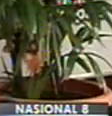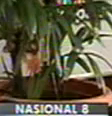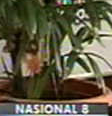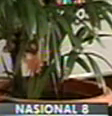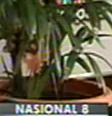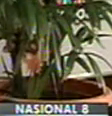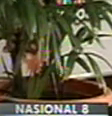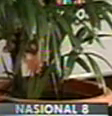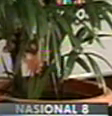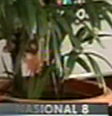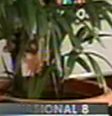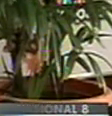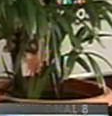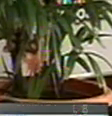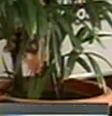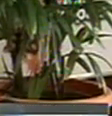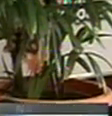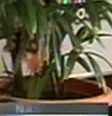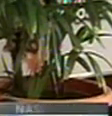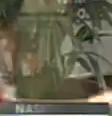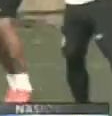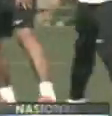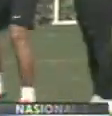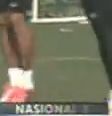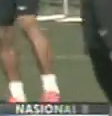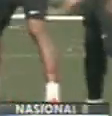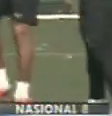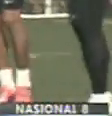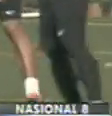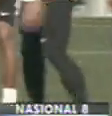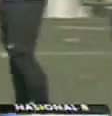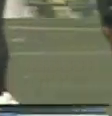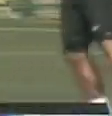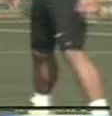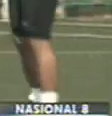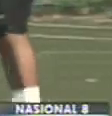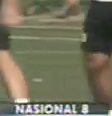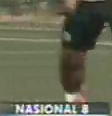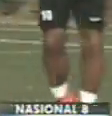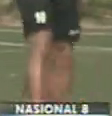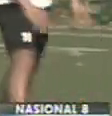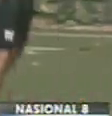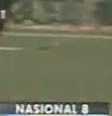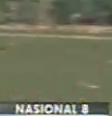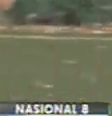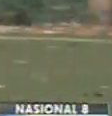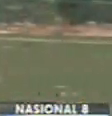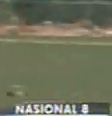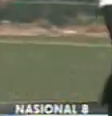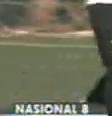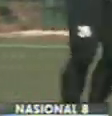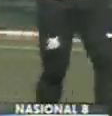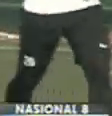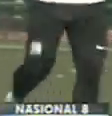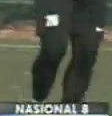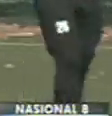haminah F beri amaran keras kepada penyerang kebangsaan Safi S nantikan dalam segmen sukan nasional